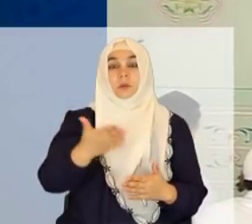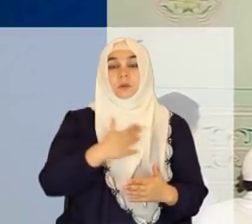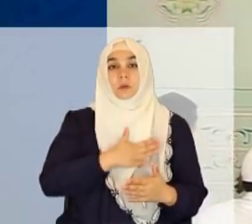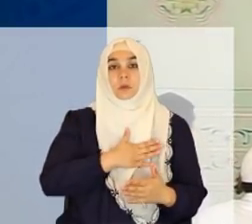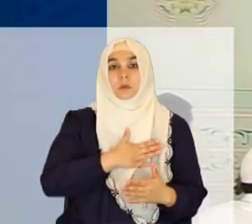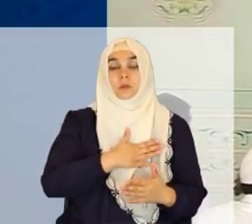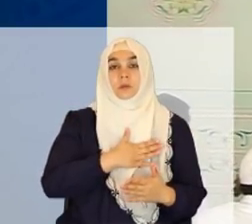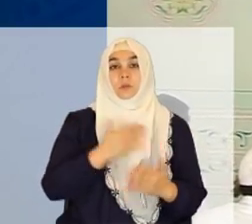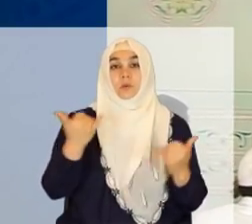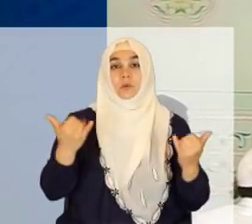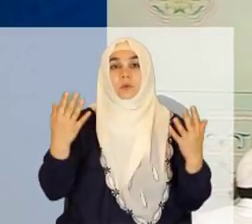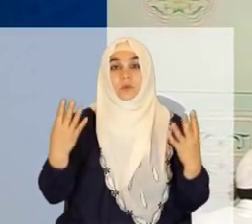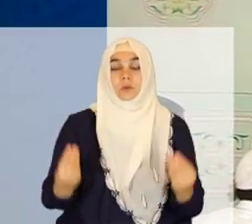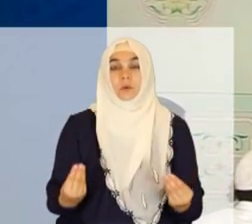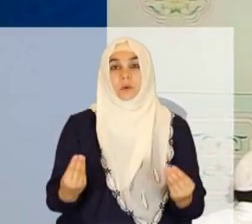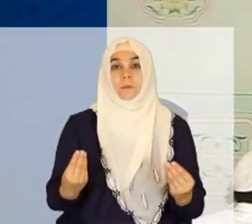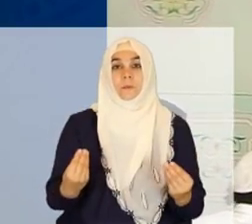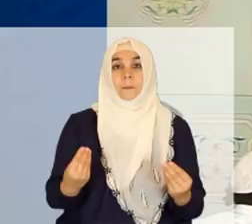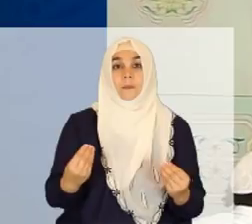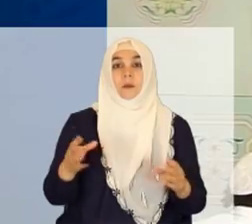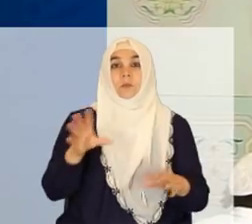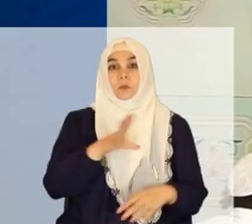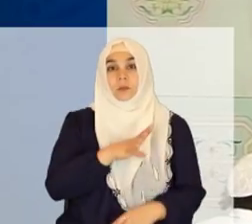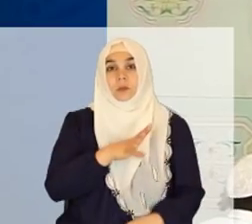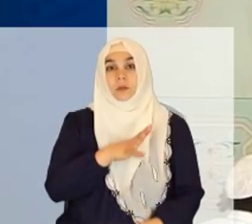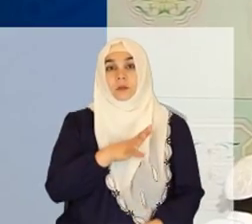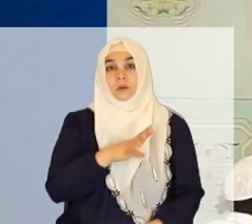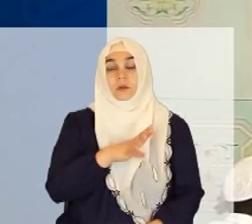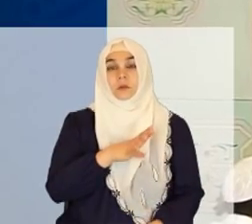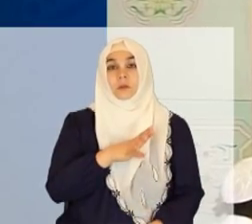bilan bugungi kunda bo'ladiganini,